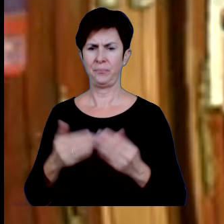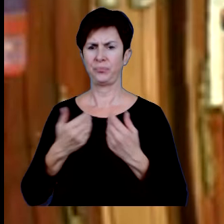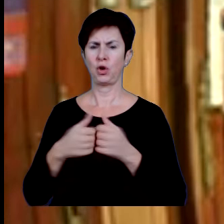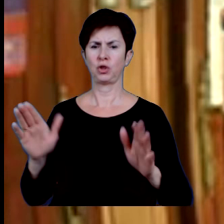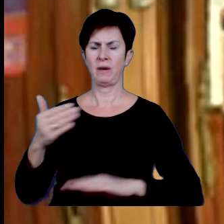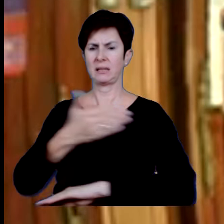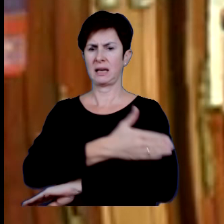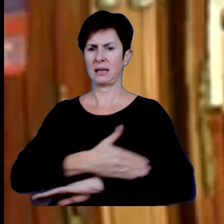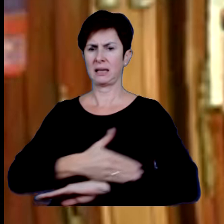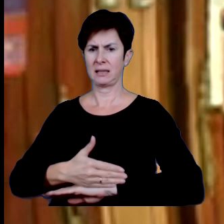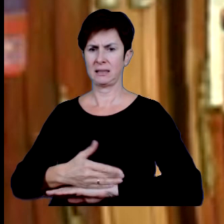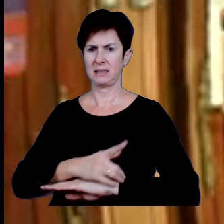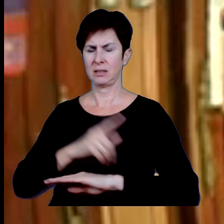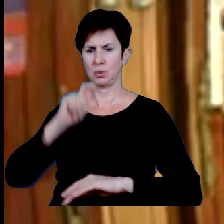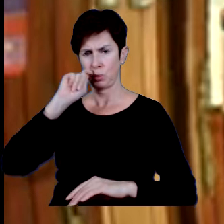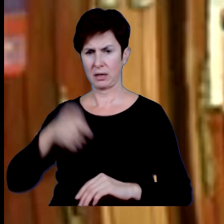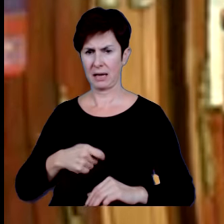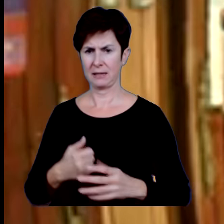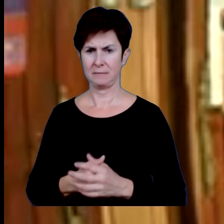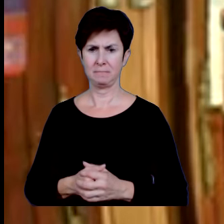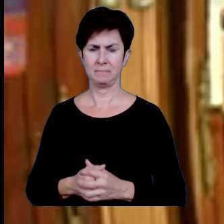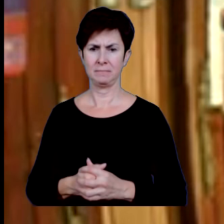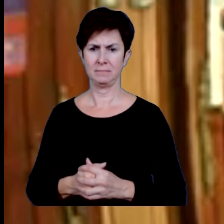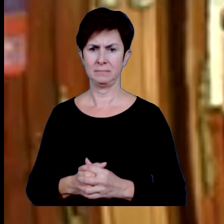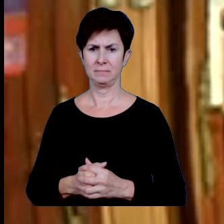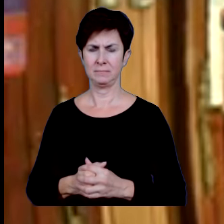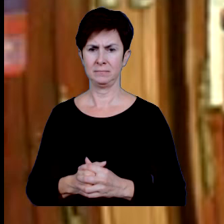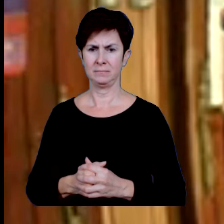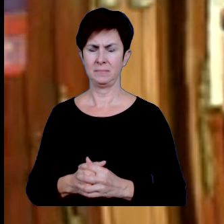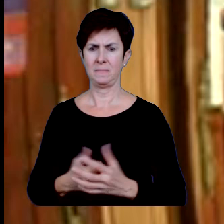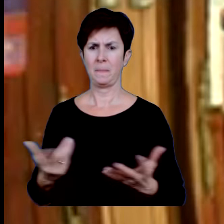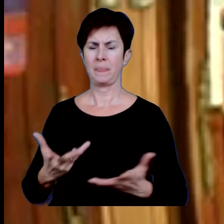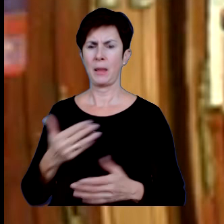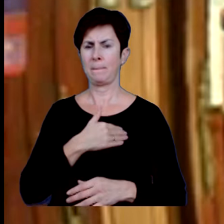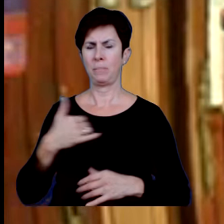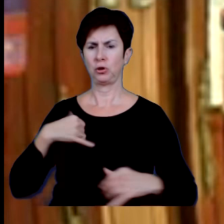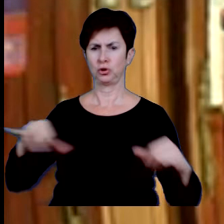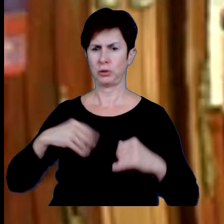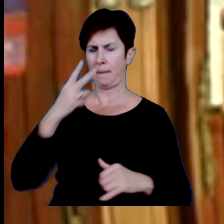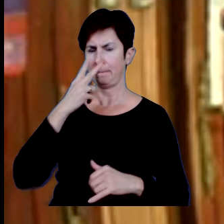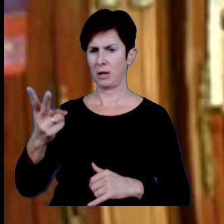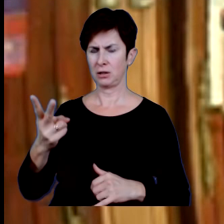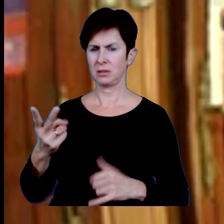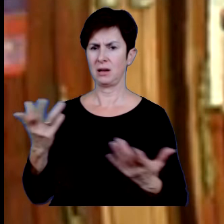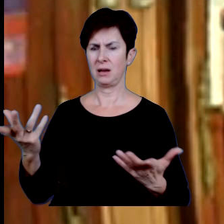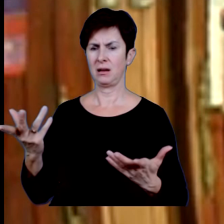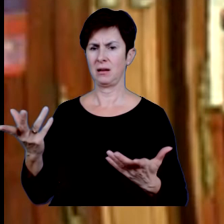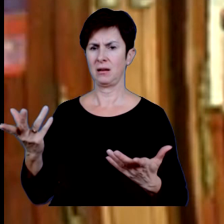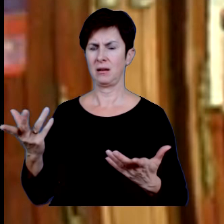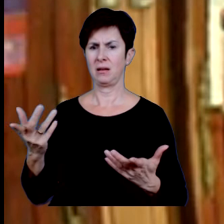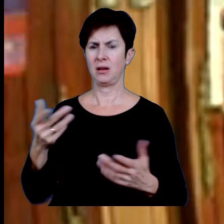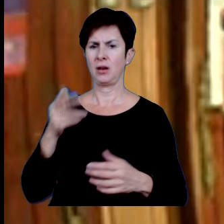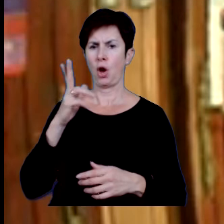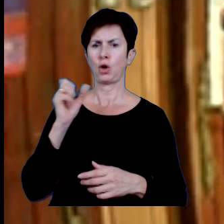z Ukrainą. Winna Polska, polski rząd, patrzyliśmy, lista do tej pory przez Kołodziejczaka